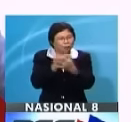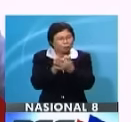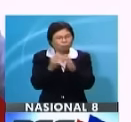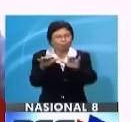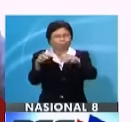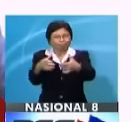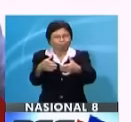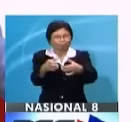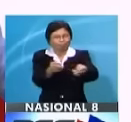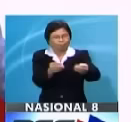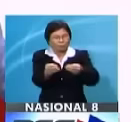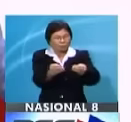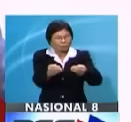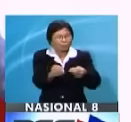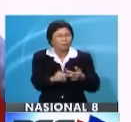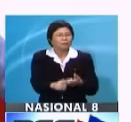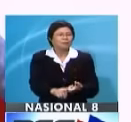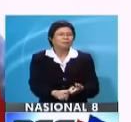contingent management.